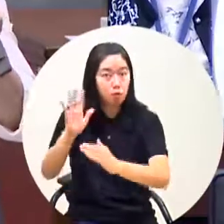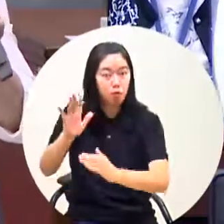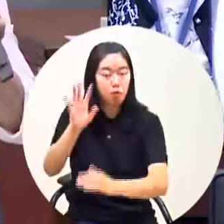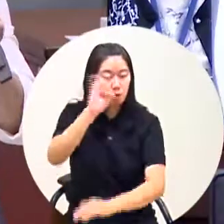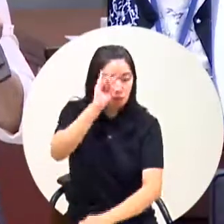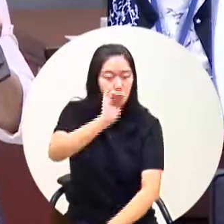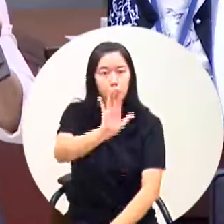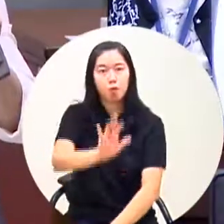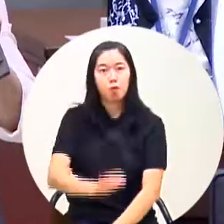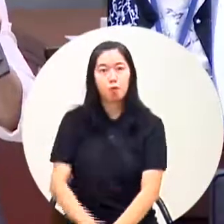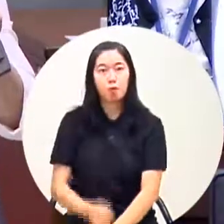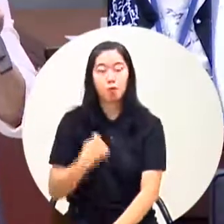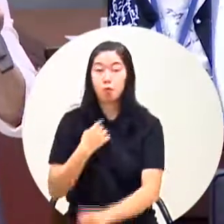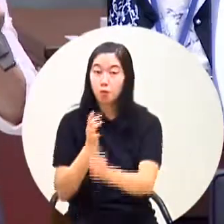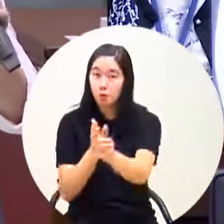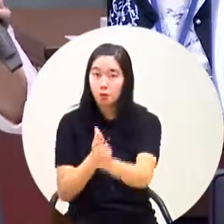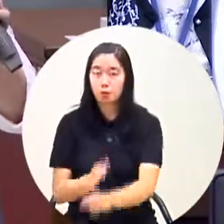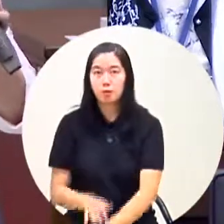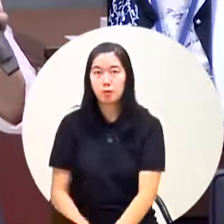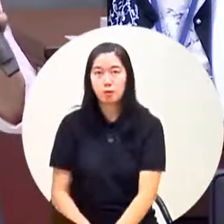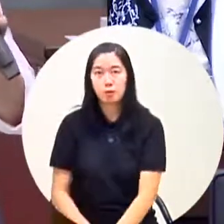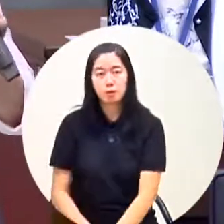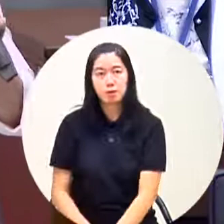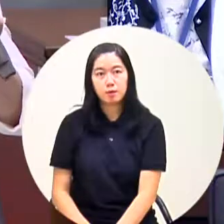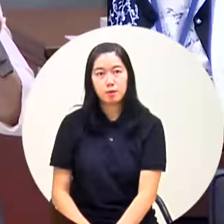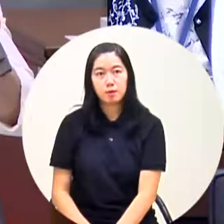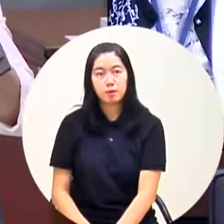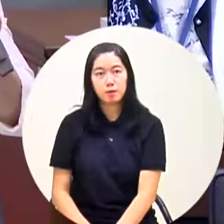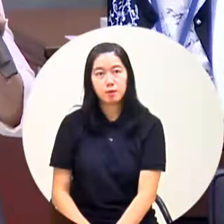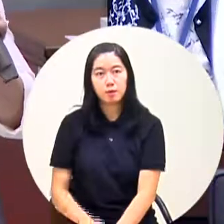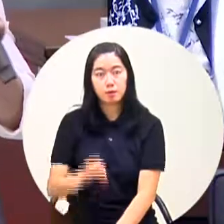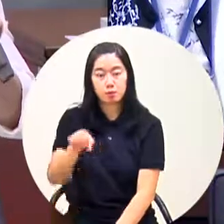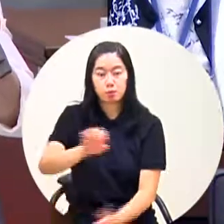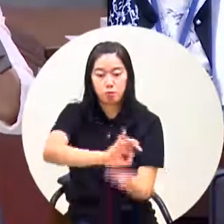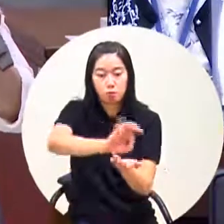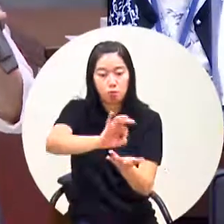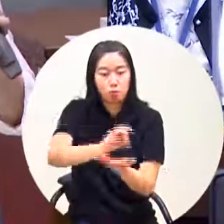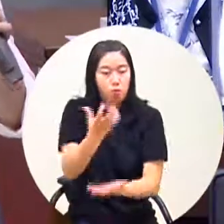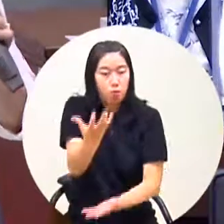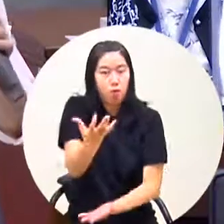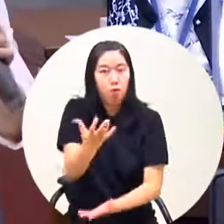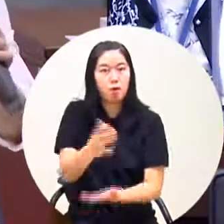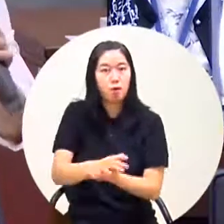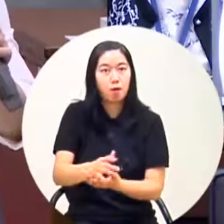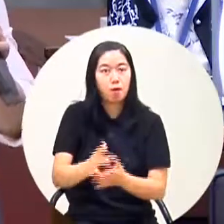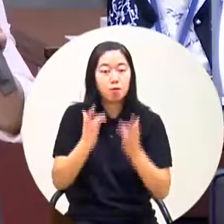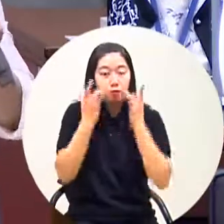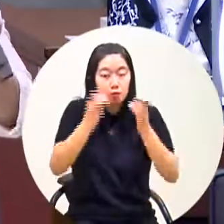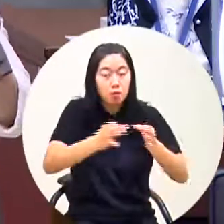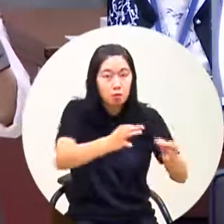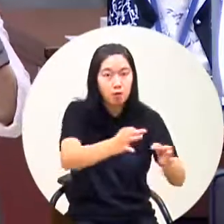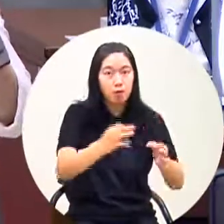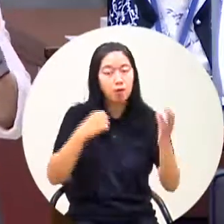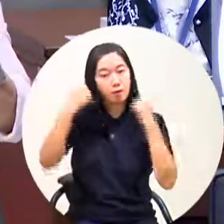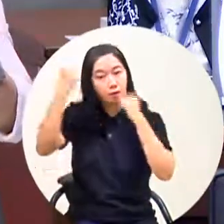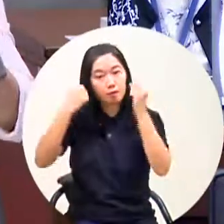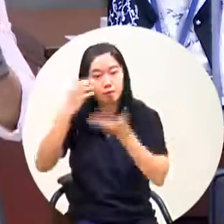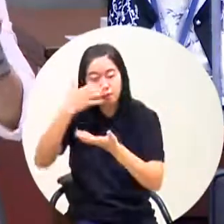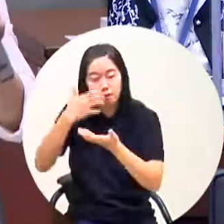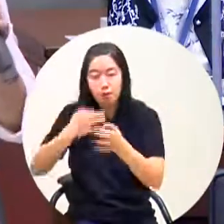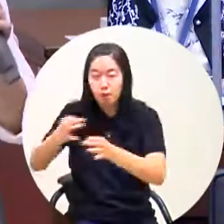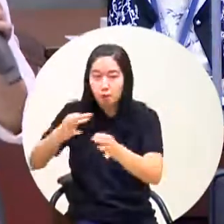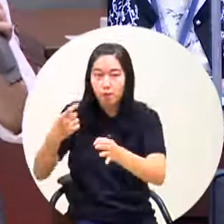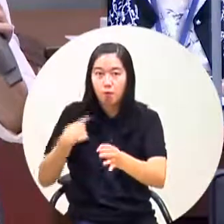那想请问说，我们用蛋量最多的菜市场还是早餐店？咱有去把